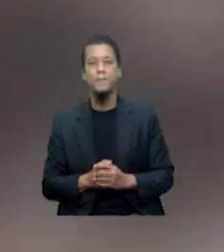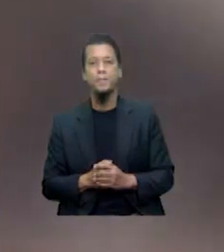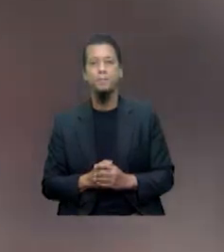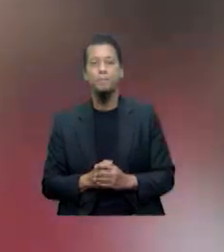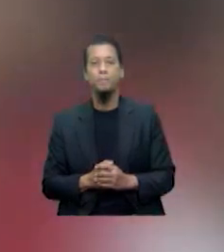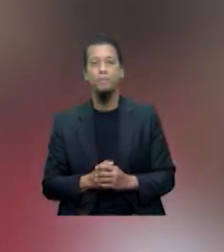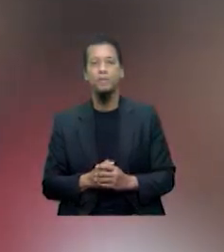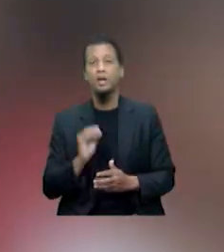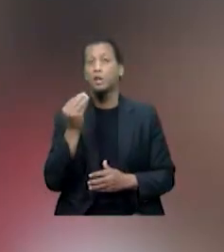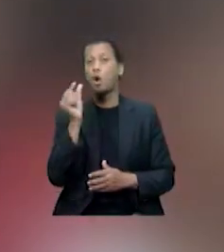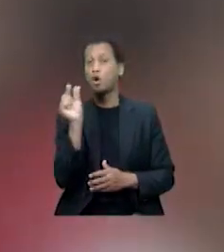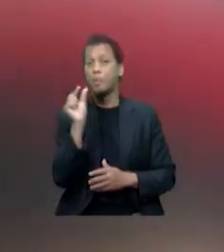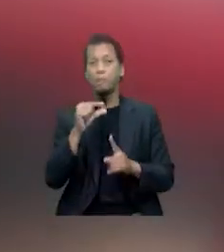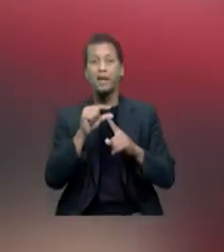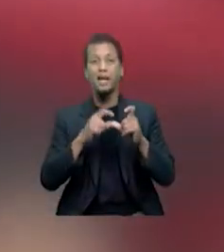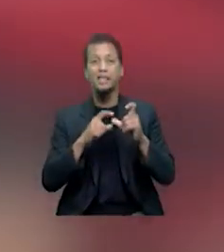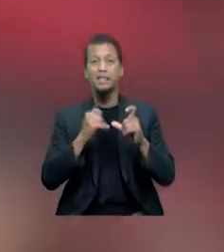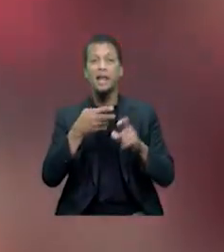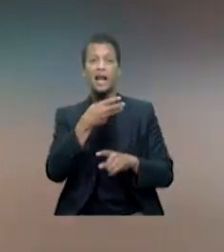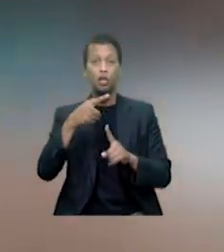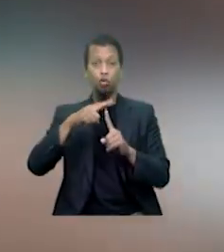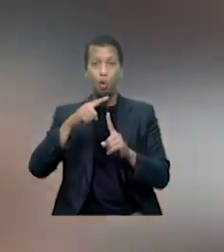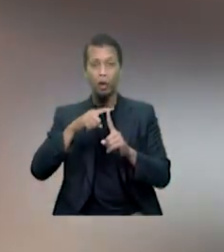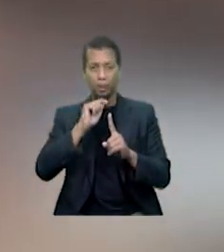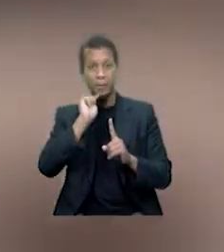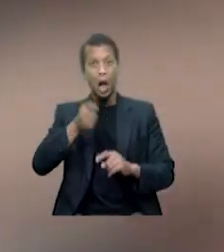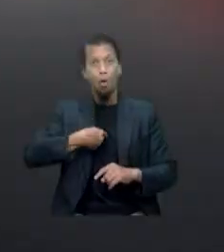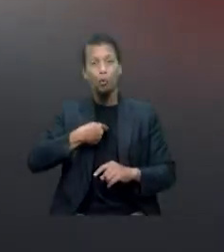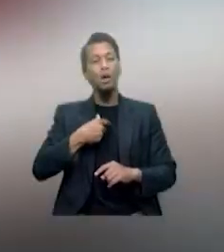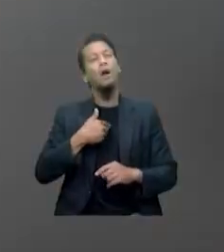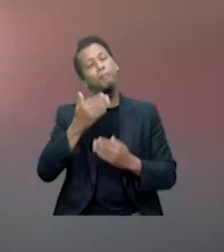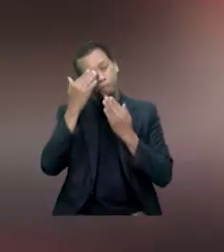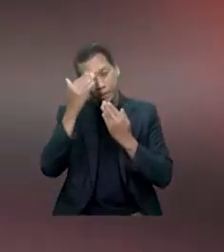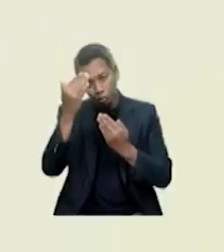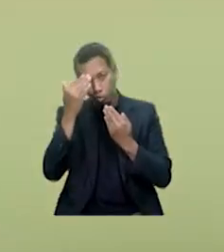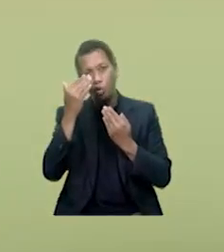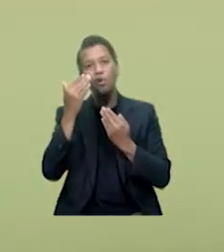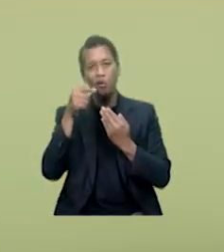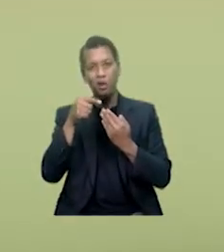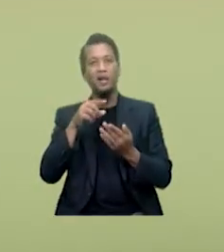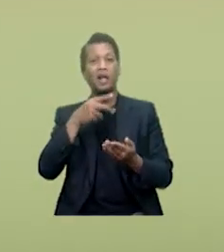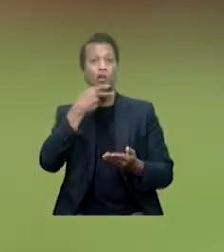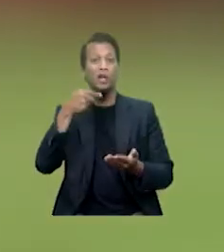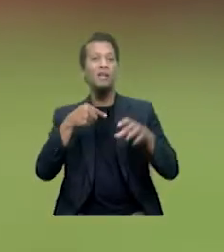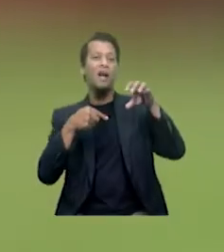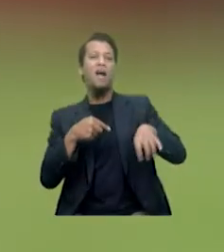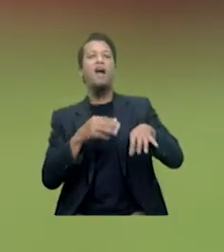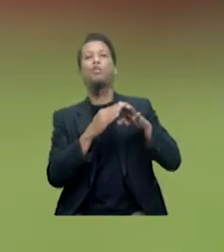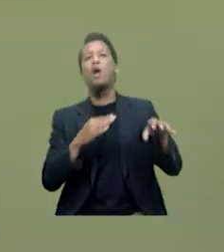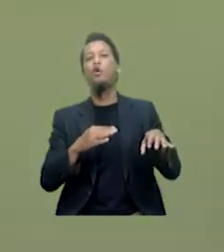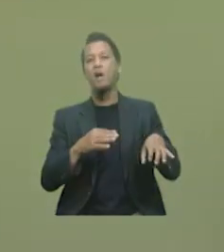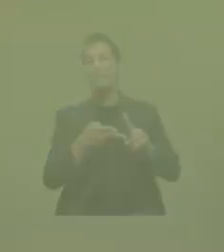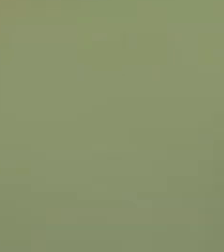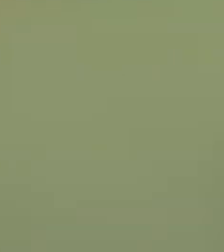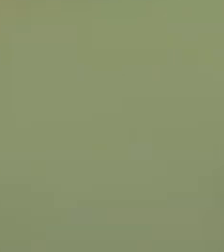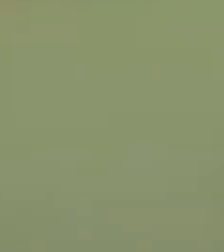ketua umum PSSI Erick Thohir mengaku hanya bisa bersyukur atas berkah setelah Indonesia ditetapkan menjadi tuan rumah FIFA u-17 World